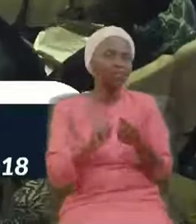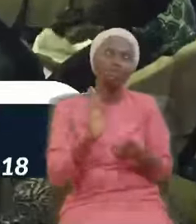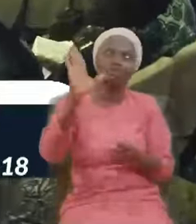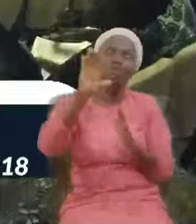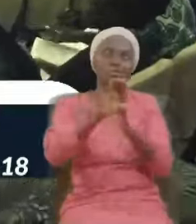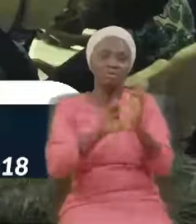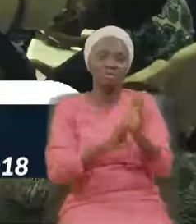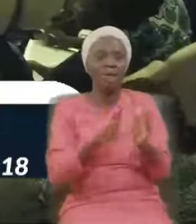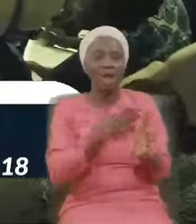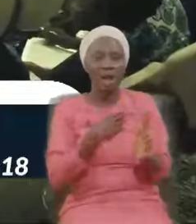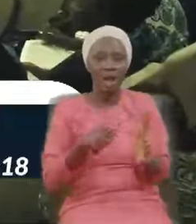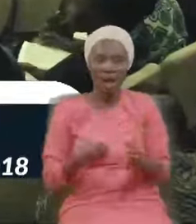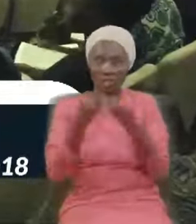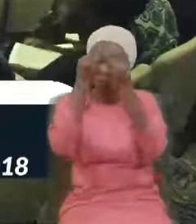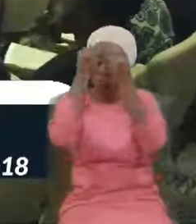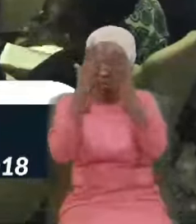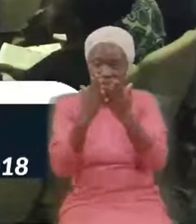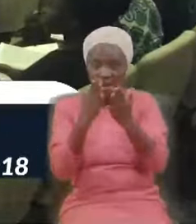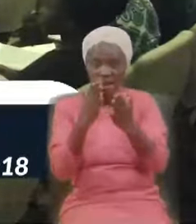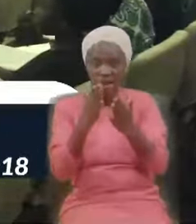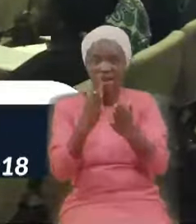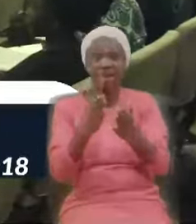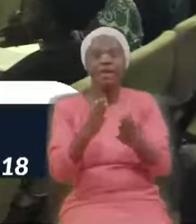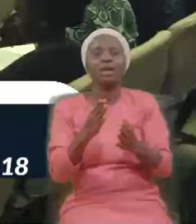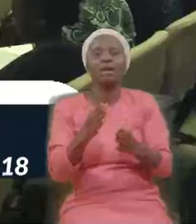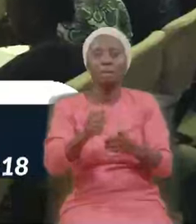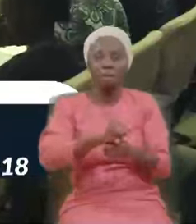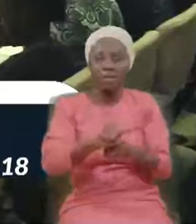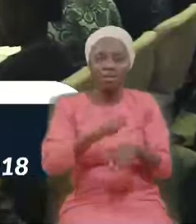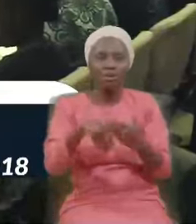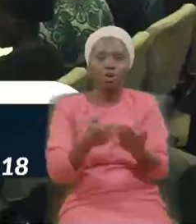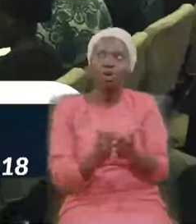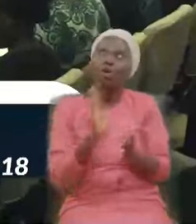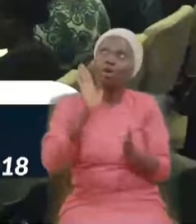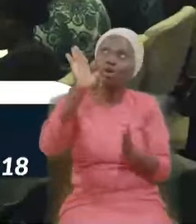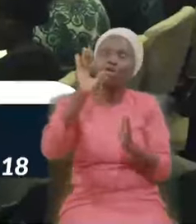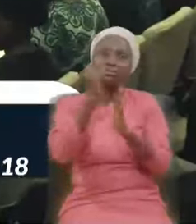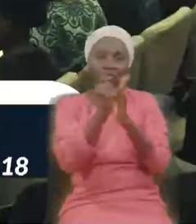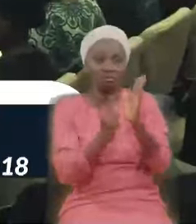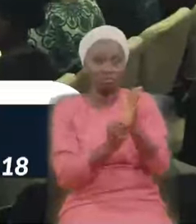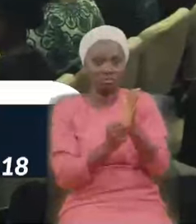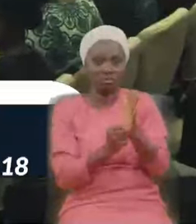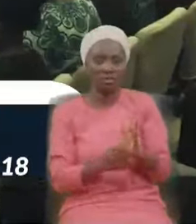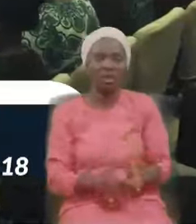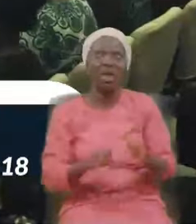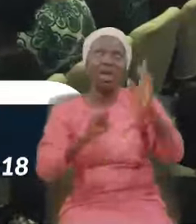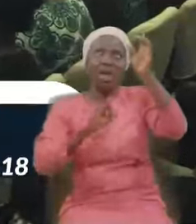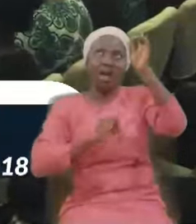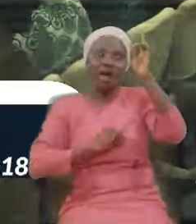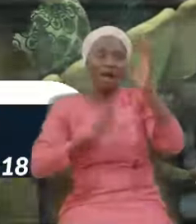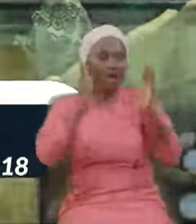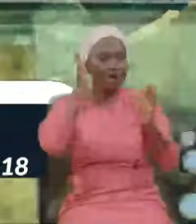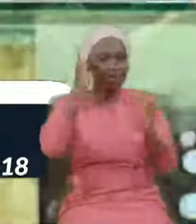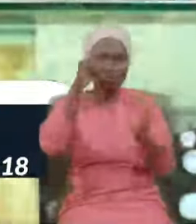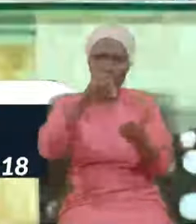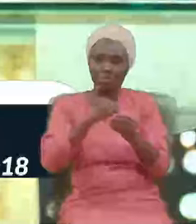tu observes toutes ces lois, je ne te frapperai d'aucune